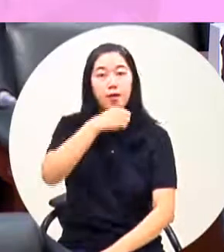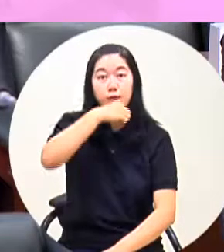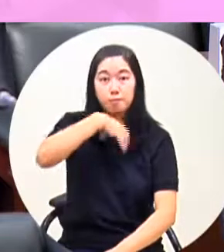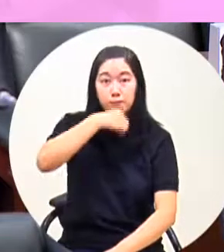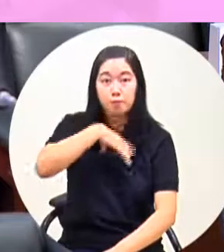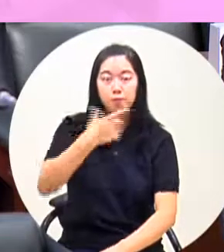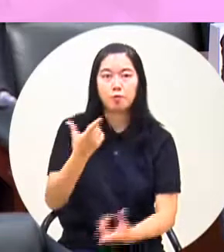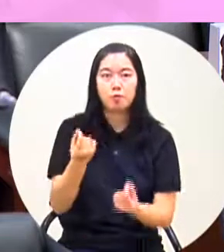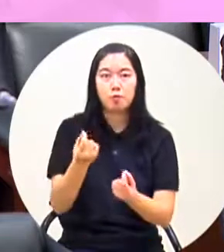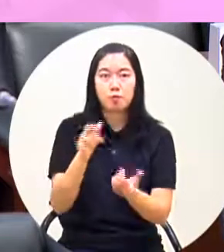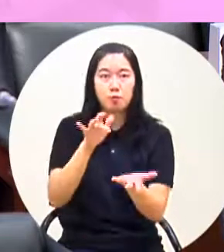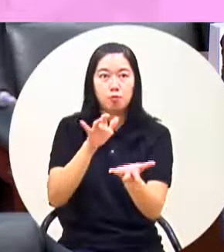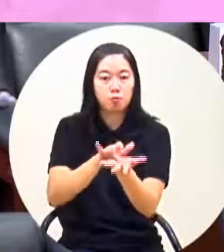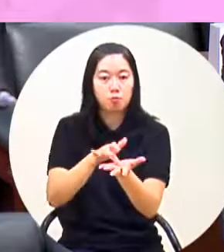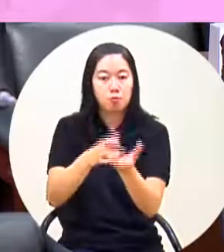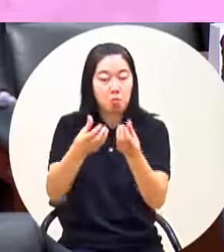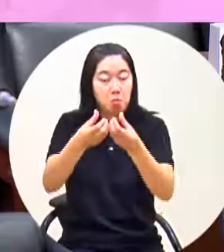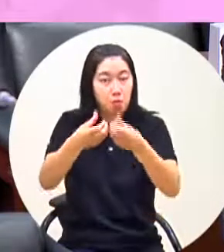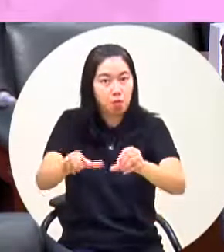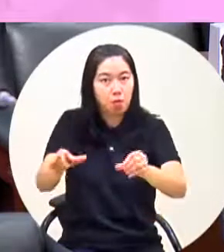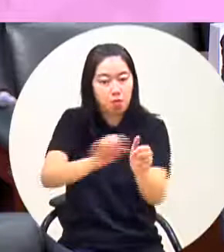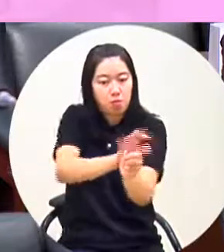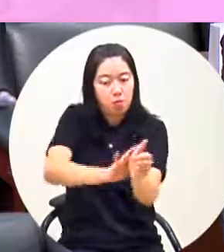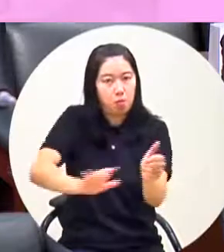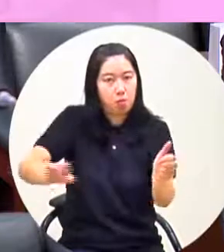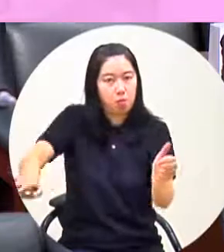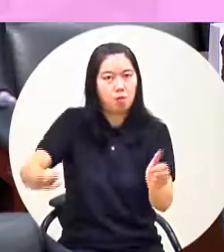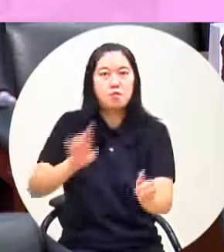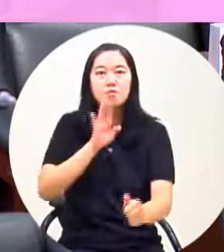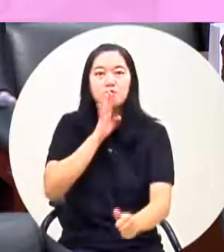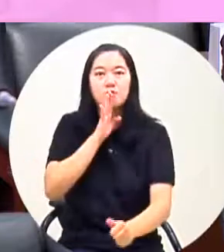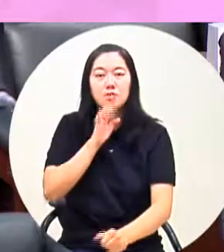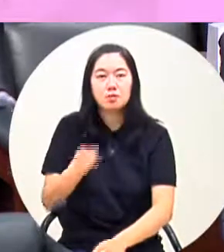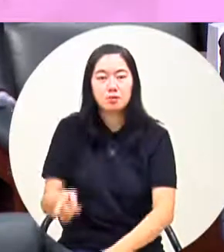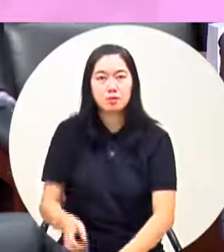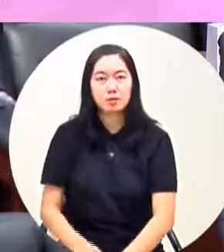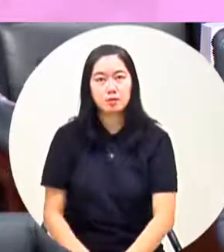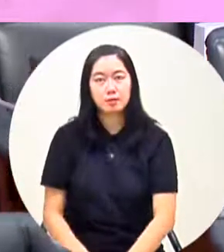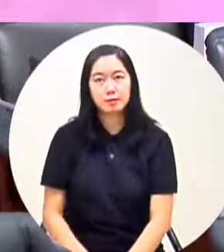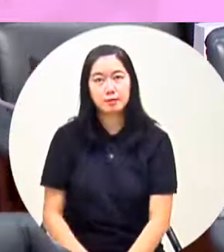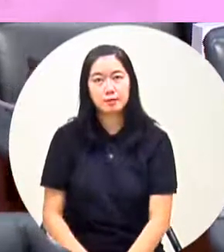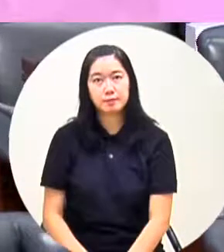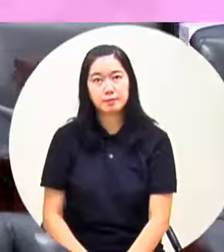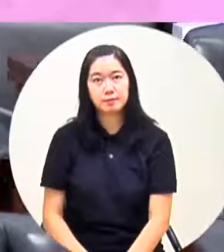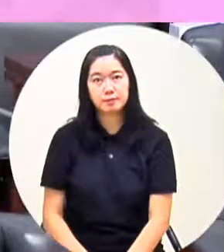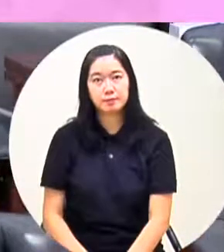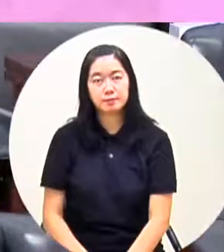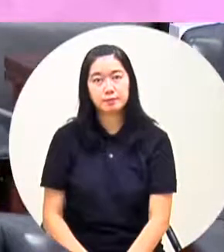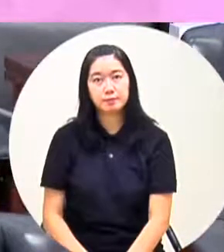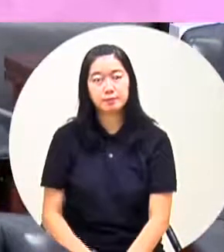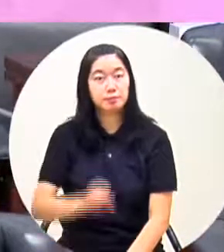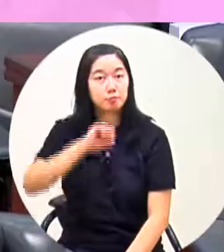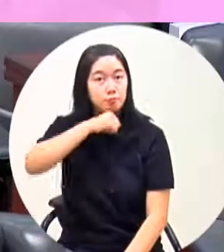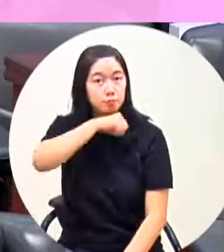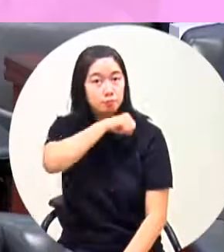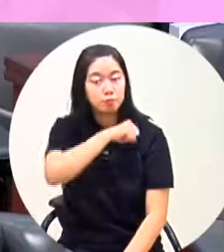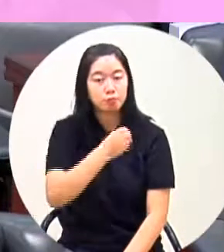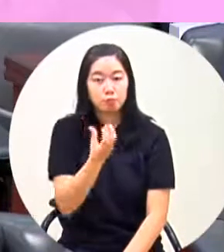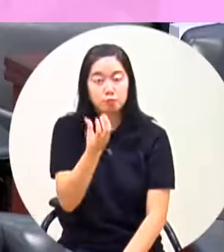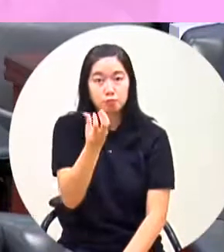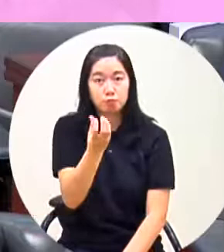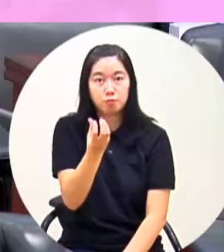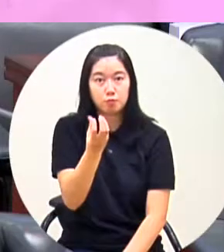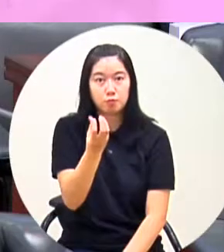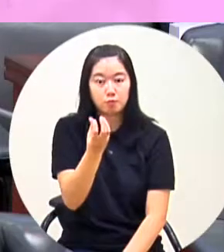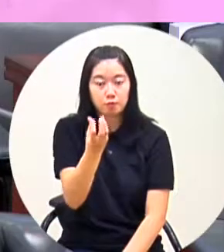蛋风波的主角，哈。那台湾鲜蛋产业主要都